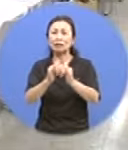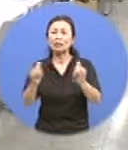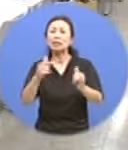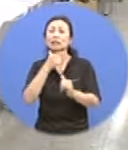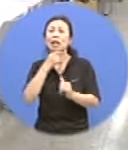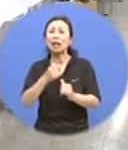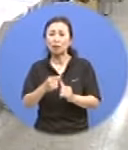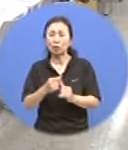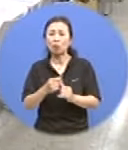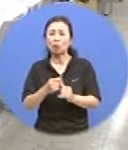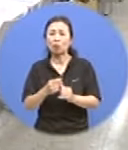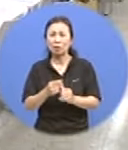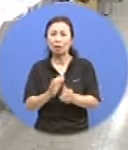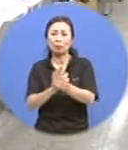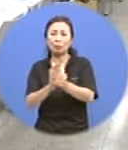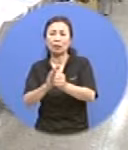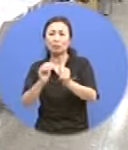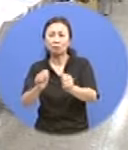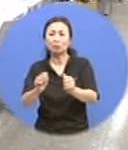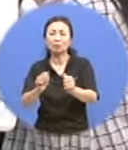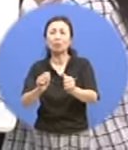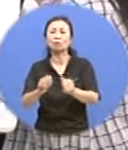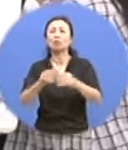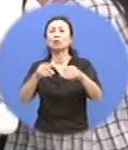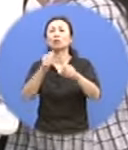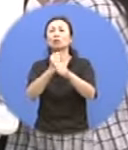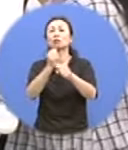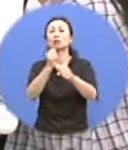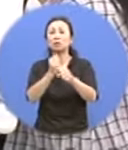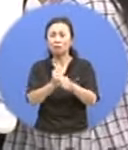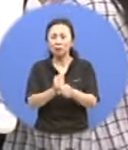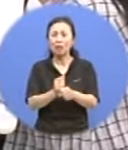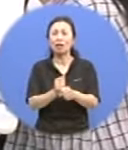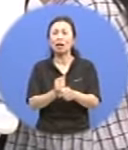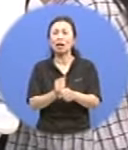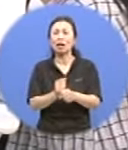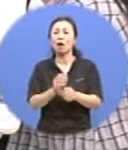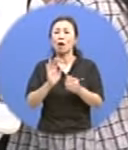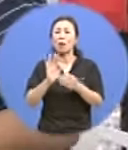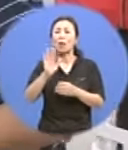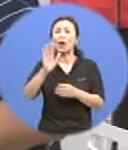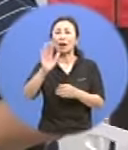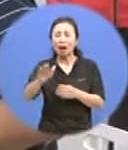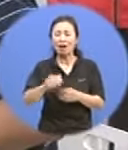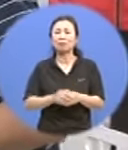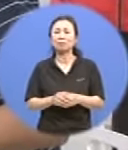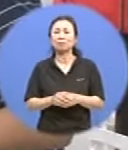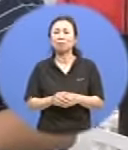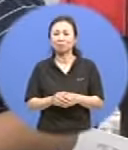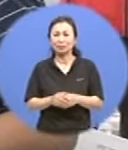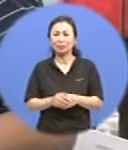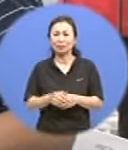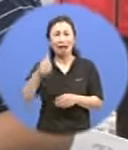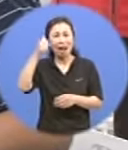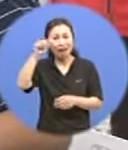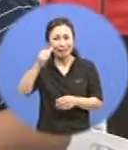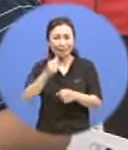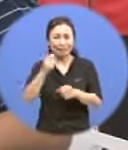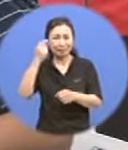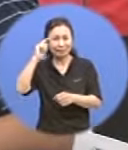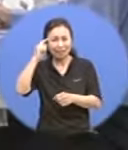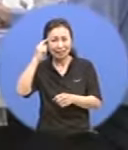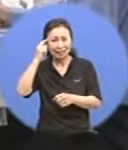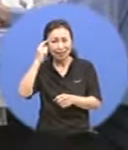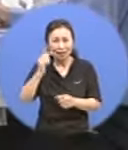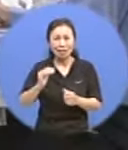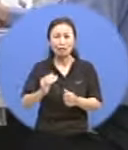しましてね、それであのこれからあのその選手ですね、あのプレゼンをして育ててくれという